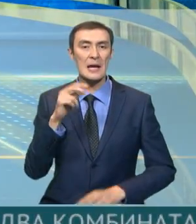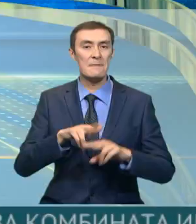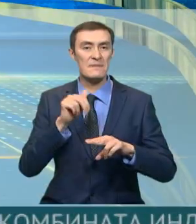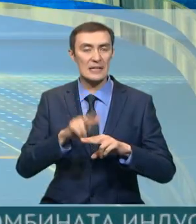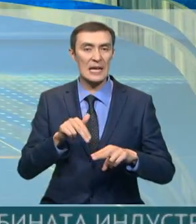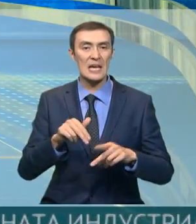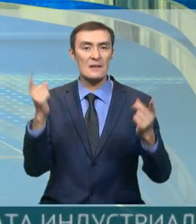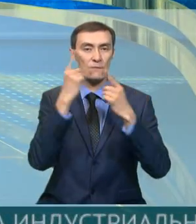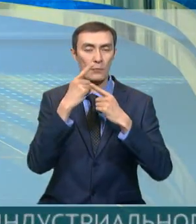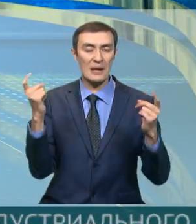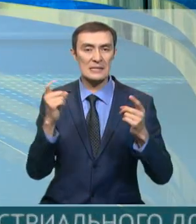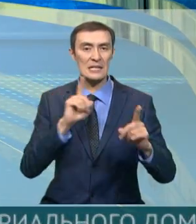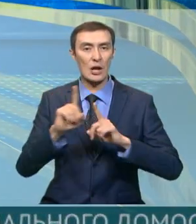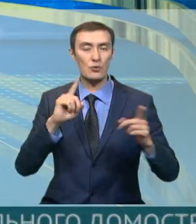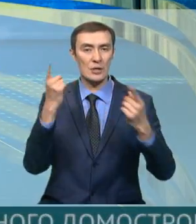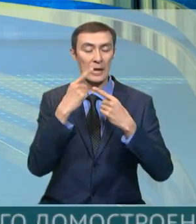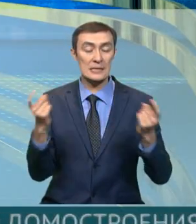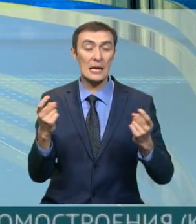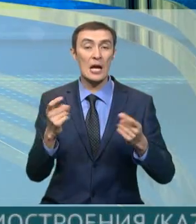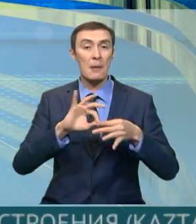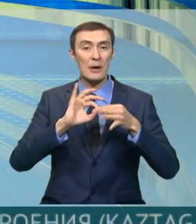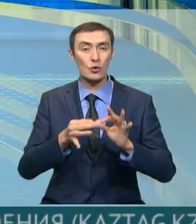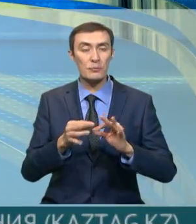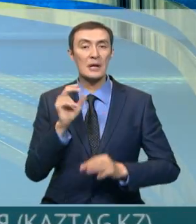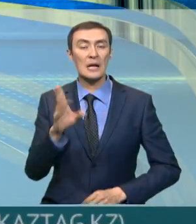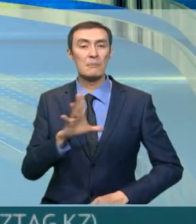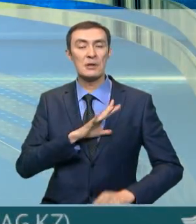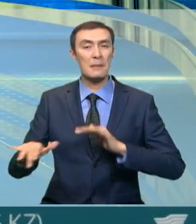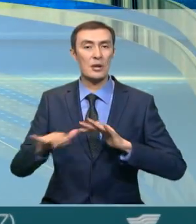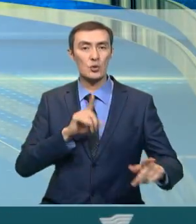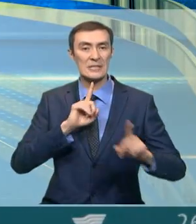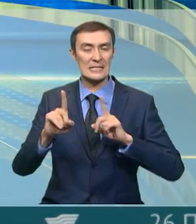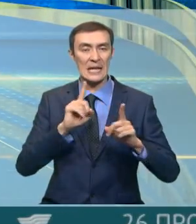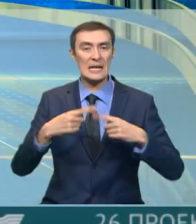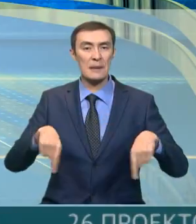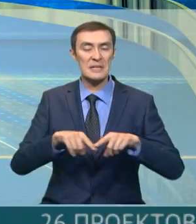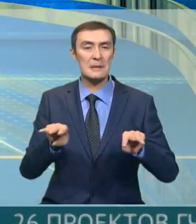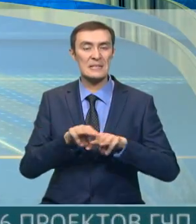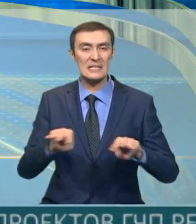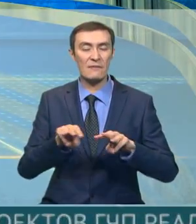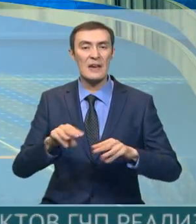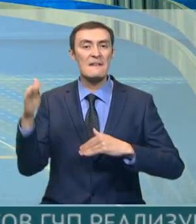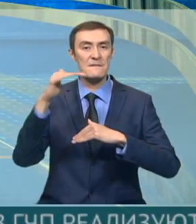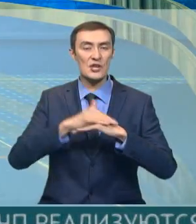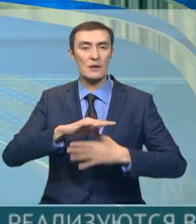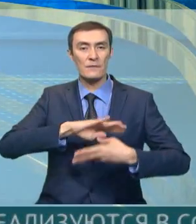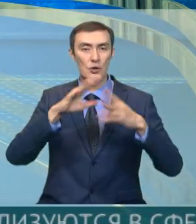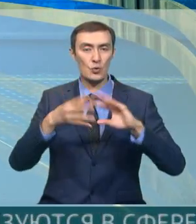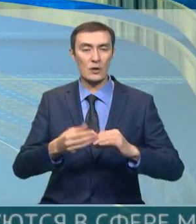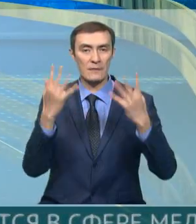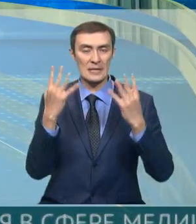дел, информации и коммуникаций. Подробнее о том, как прошло заседание Кабмина в итогах дня в 21